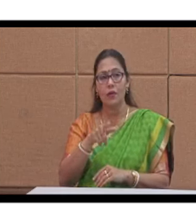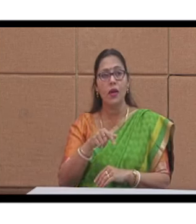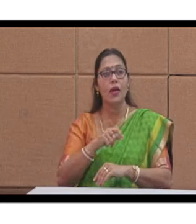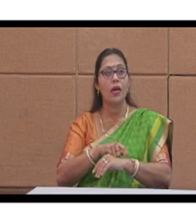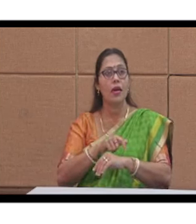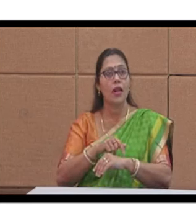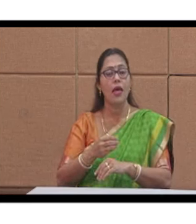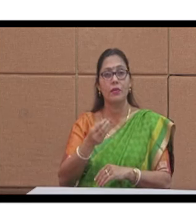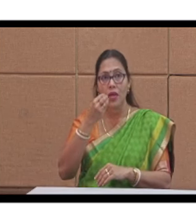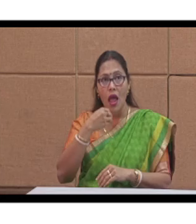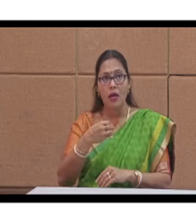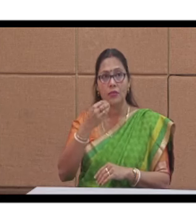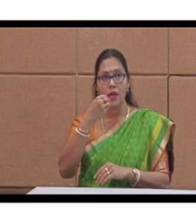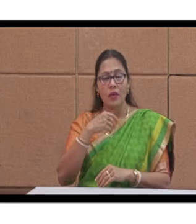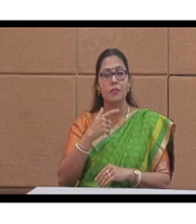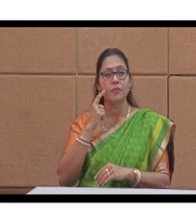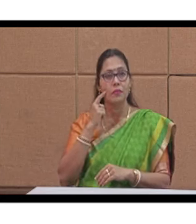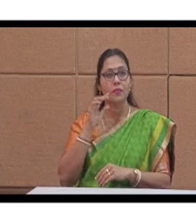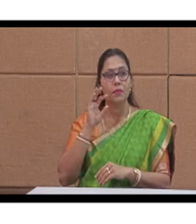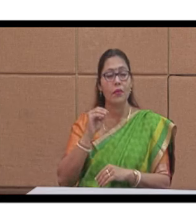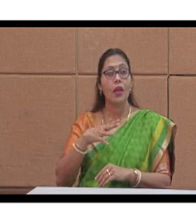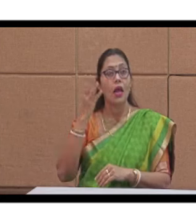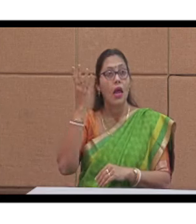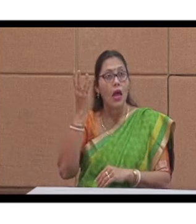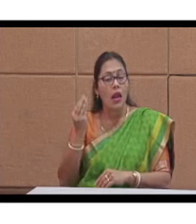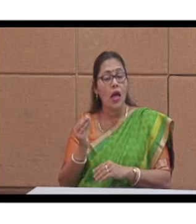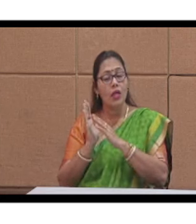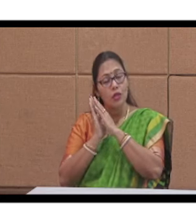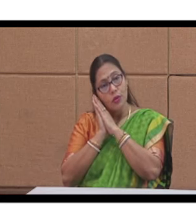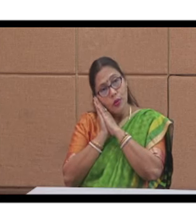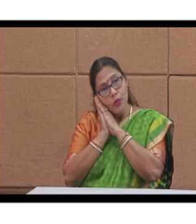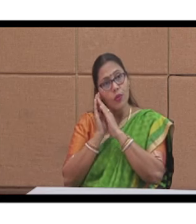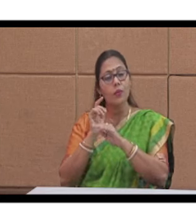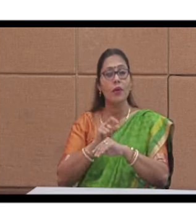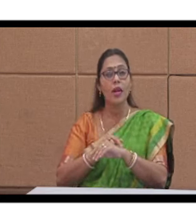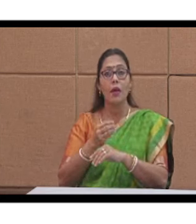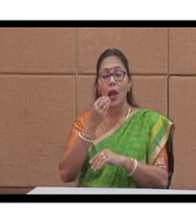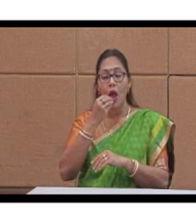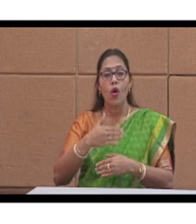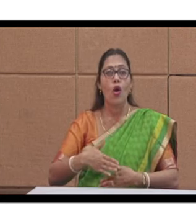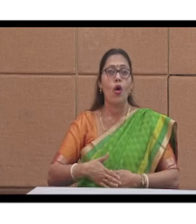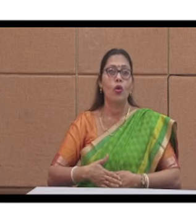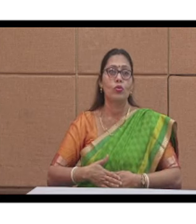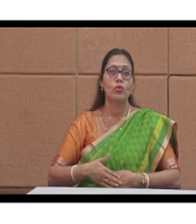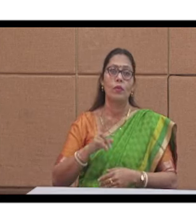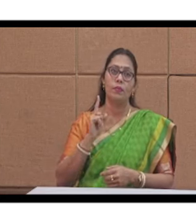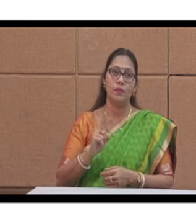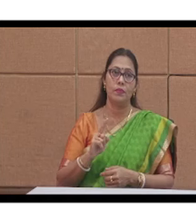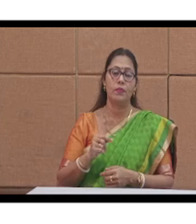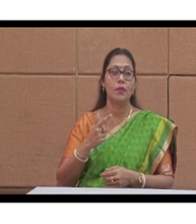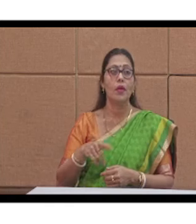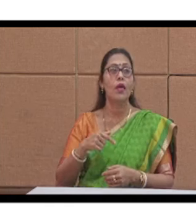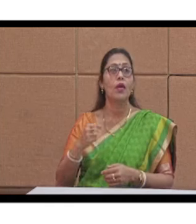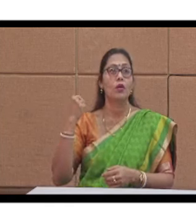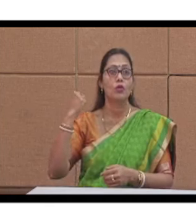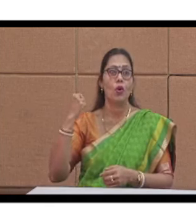অনেক সময় ধরে খেতে হয় কারণ সারাটা রাত ধরে এই খাবার তোমার শরীরে ঢুকে